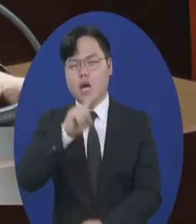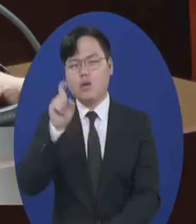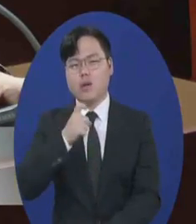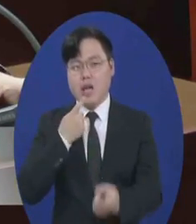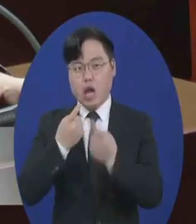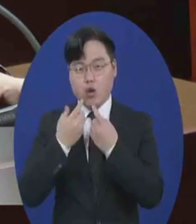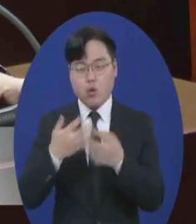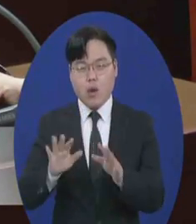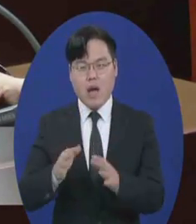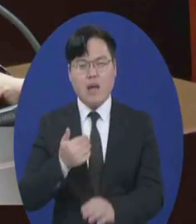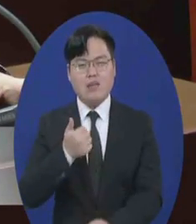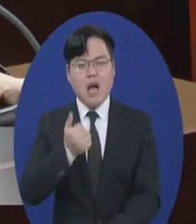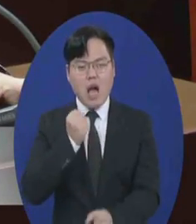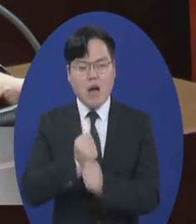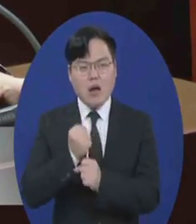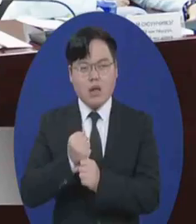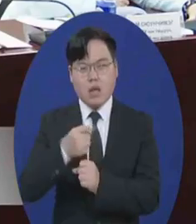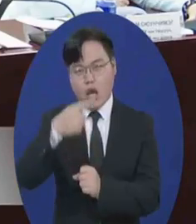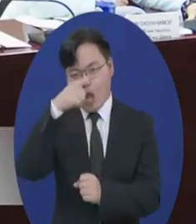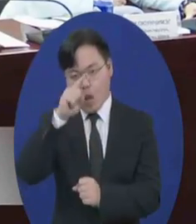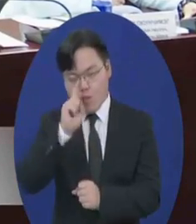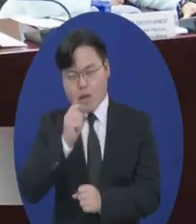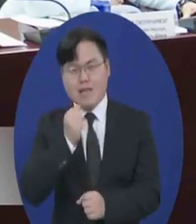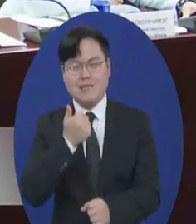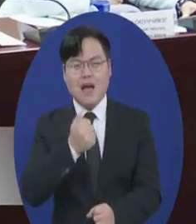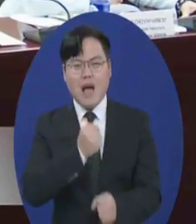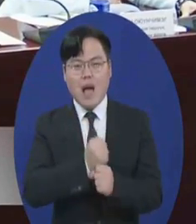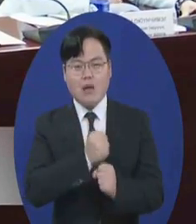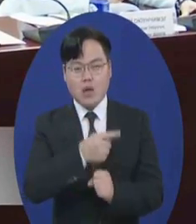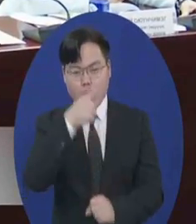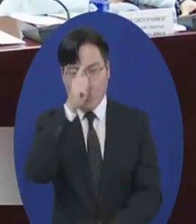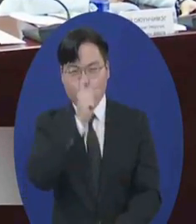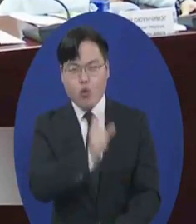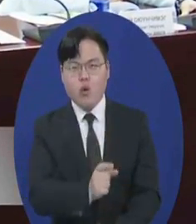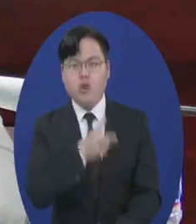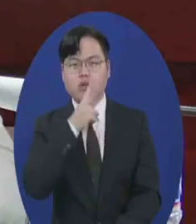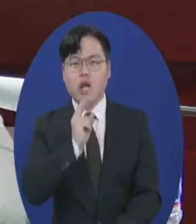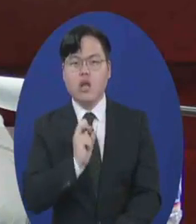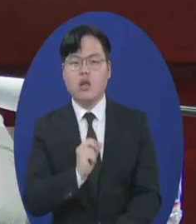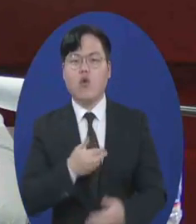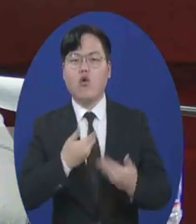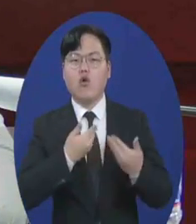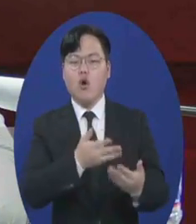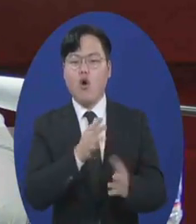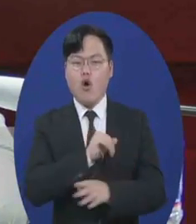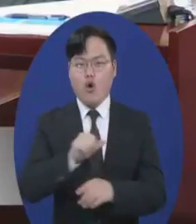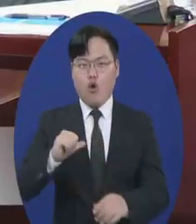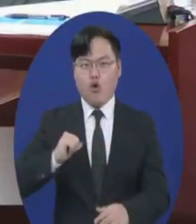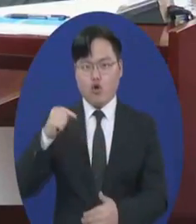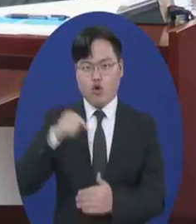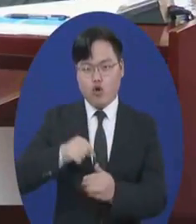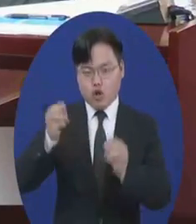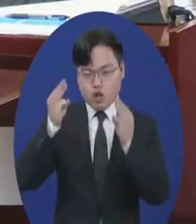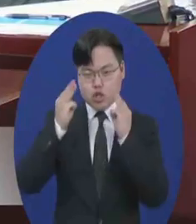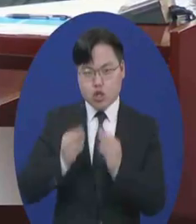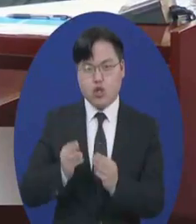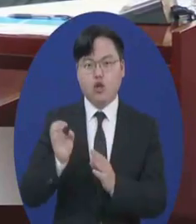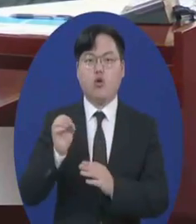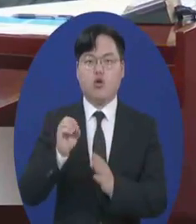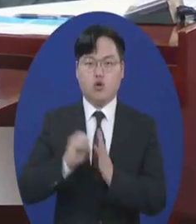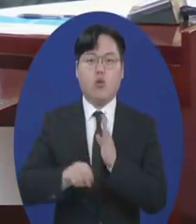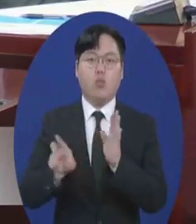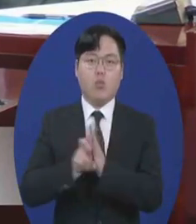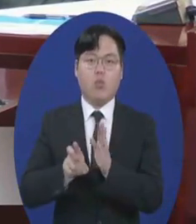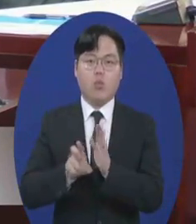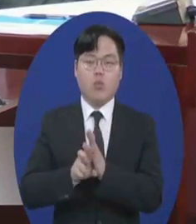олгосон. Өөрөөр хэлэх юм бол сайн ажилласан эмэлэг, сайн эмчтэй хідэн төгрөгийн цалин өгөх асуудлаа өөрсдөө шийдэх шийдлийг нь гарт нь өгсөн гэсэн